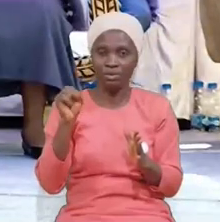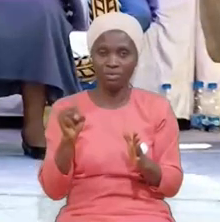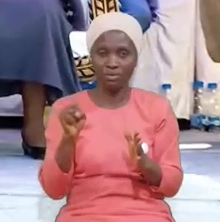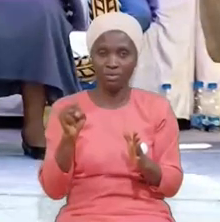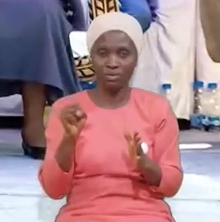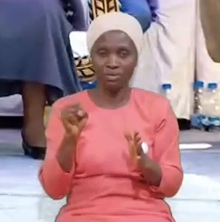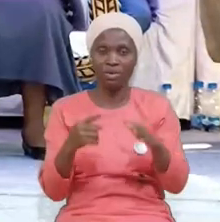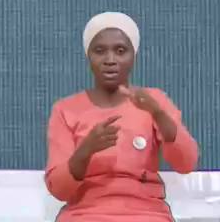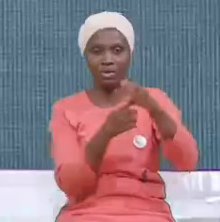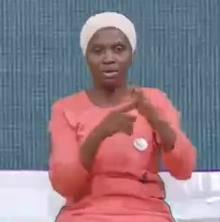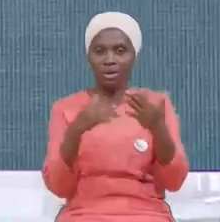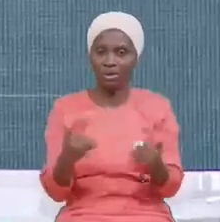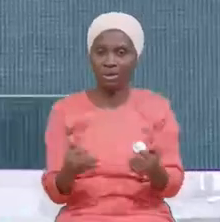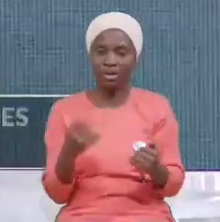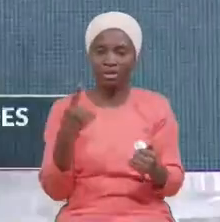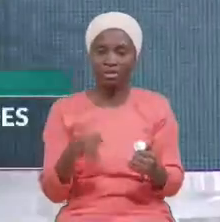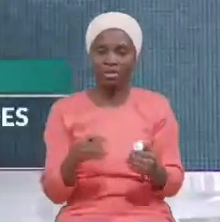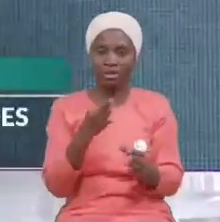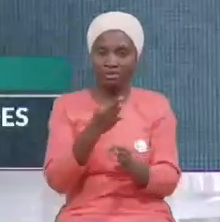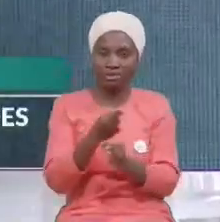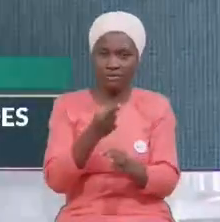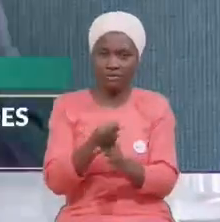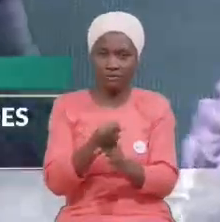Maintenant, le deuxième point, la vigilance fidèle